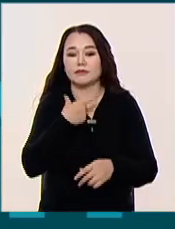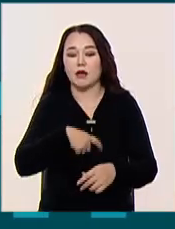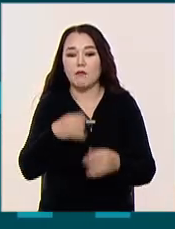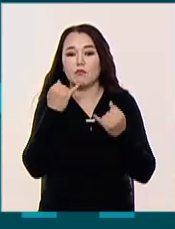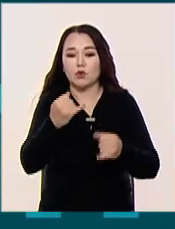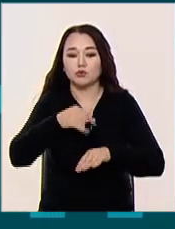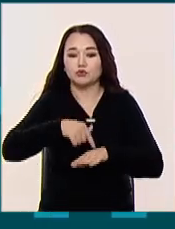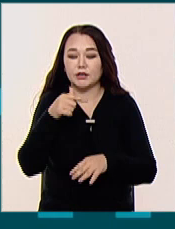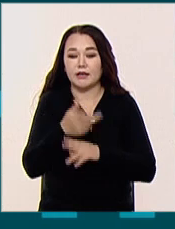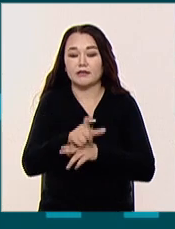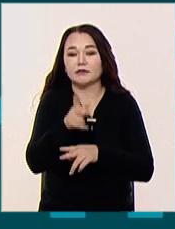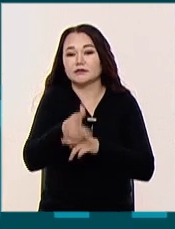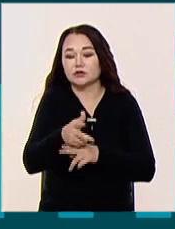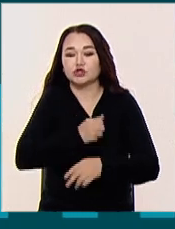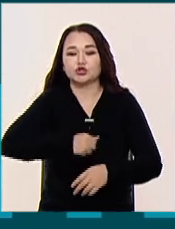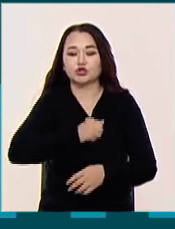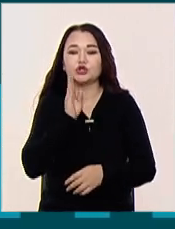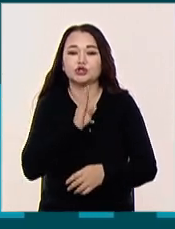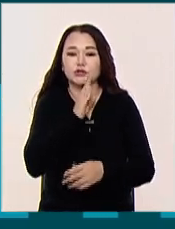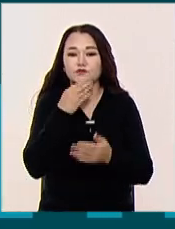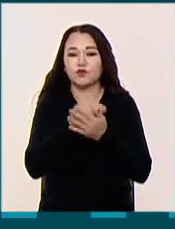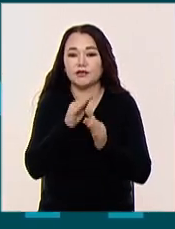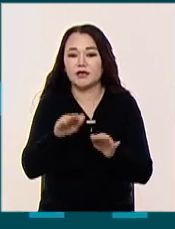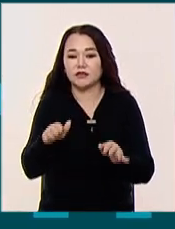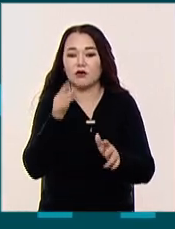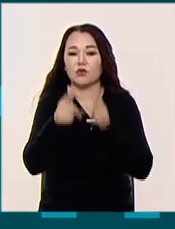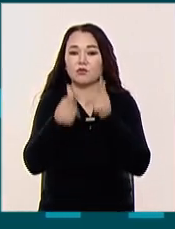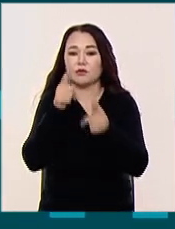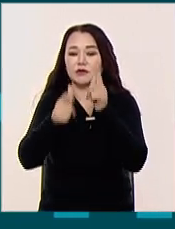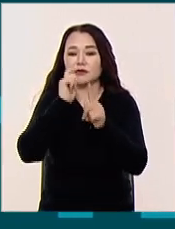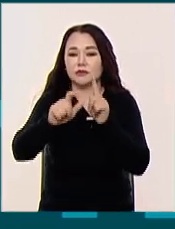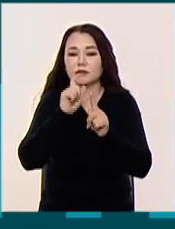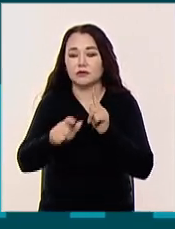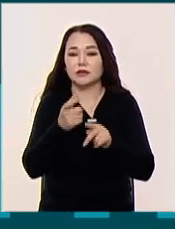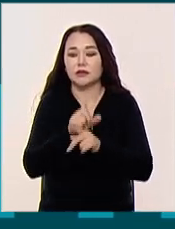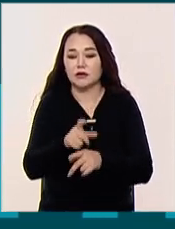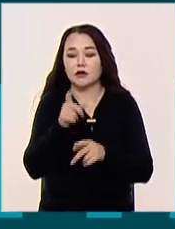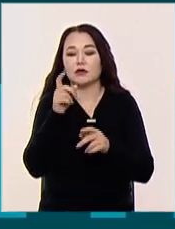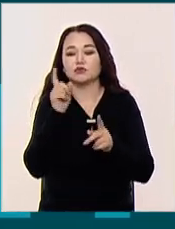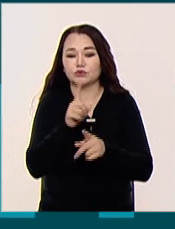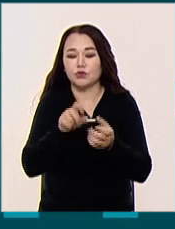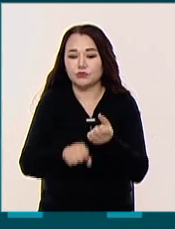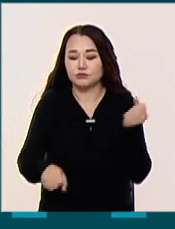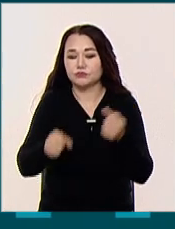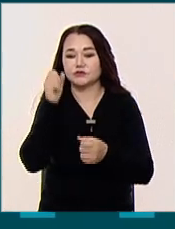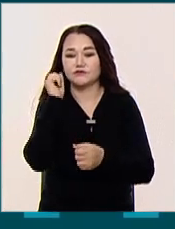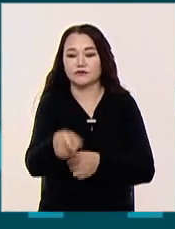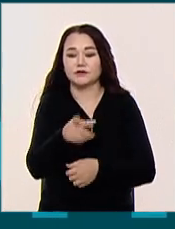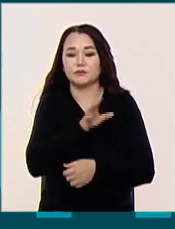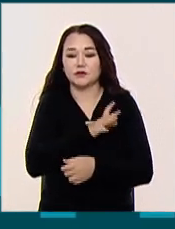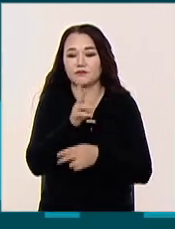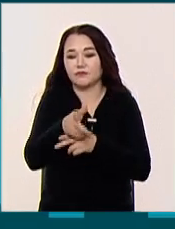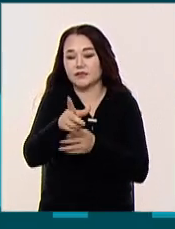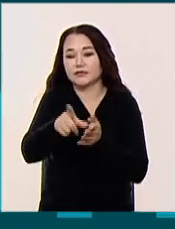мына бейнежазбада әлденеге ашулы келіншектің балаларға аузына келгенін айтып, балағаттап, боқтап, қолына түскен затты лақтырып жіберген сәті